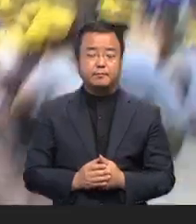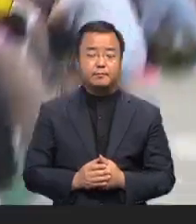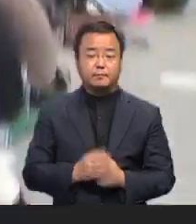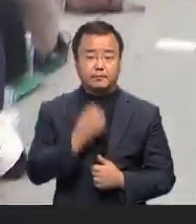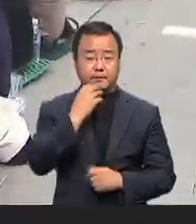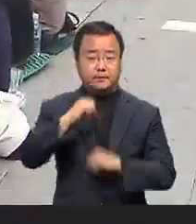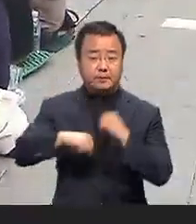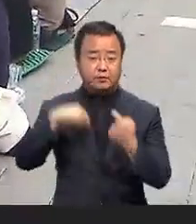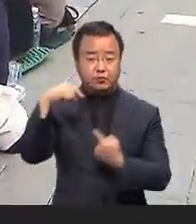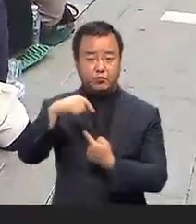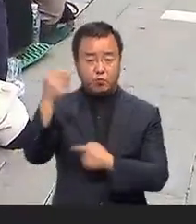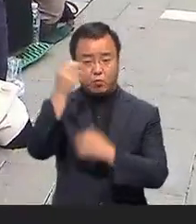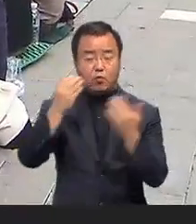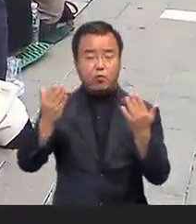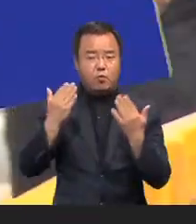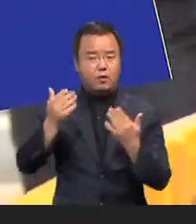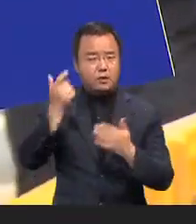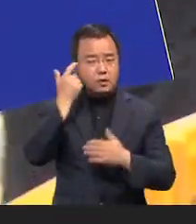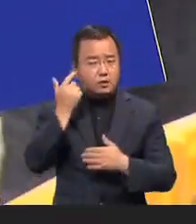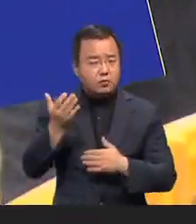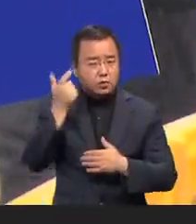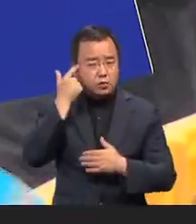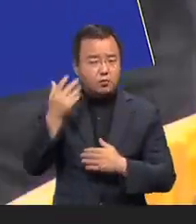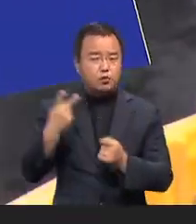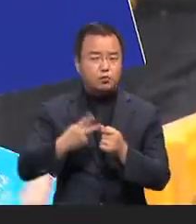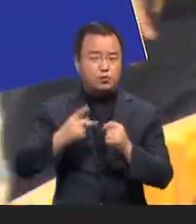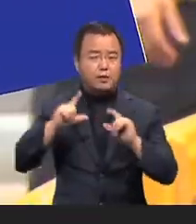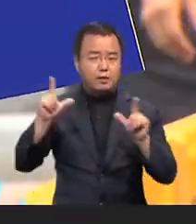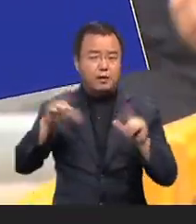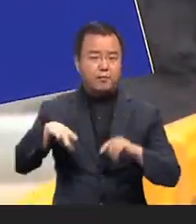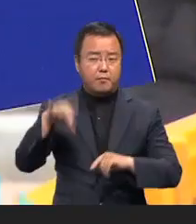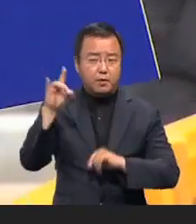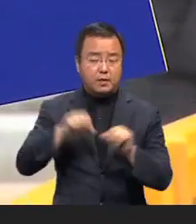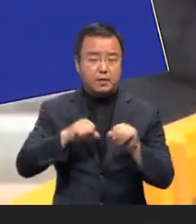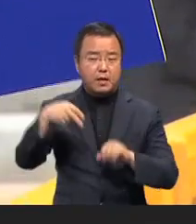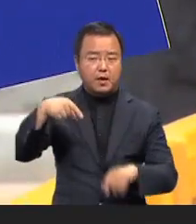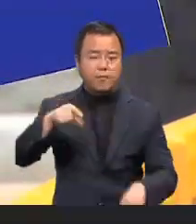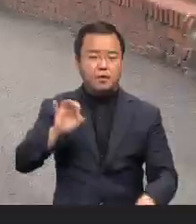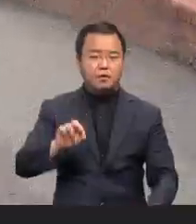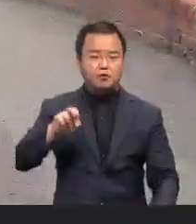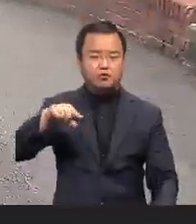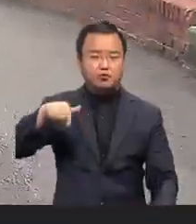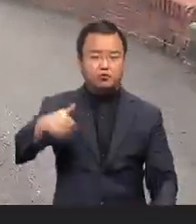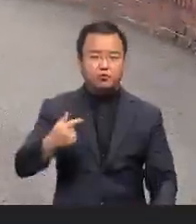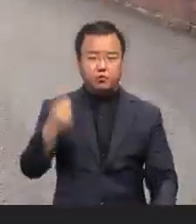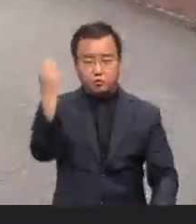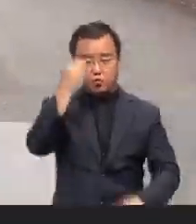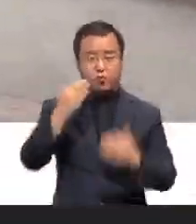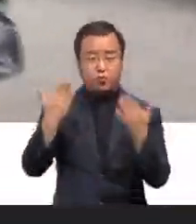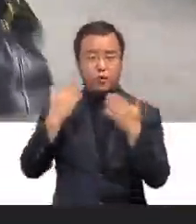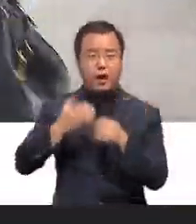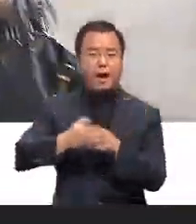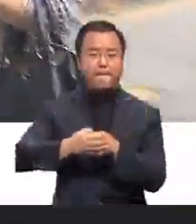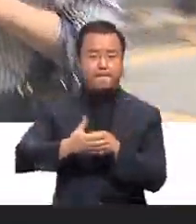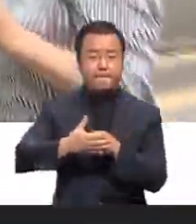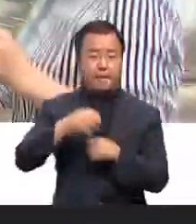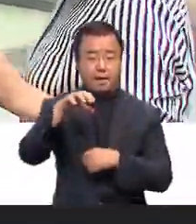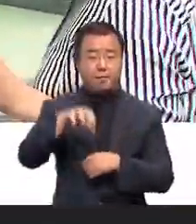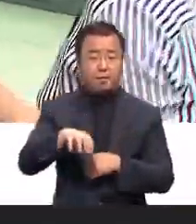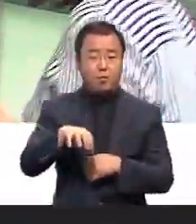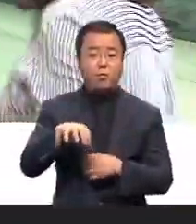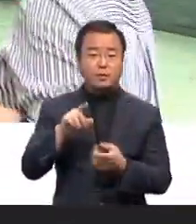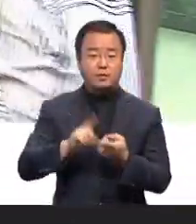서울 자사고 청문 둘째 날. 먼저 청문 절차를 진행한 학교는 숙문고였습니다. 마포구에 위치한 숙문고는